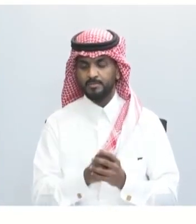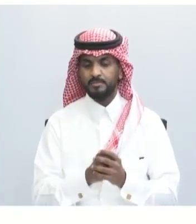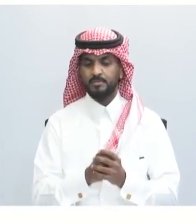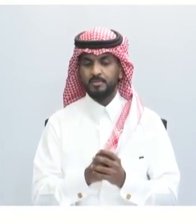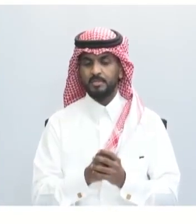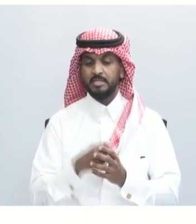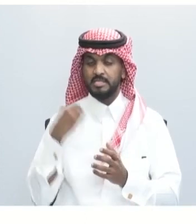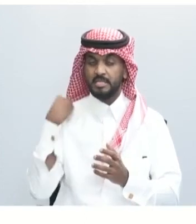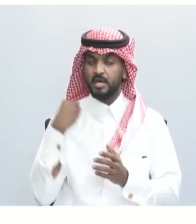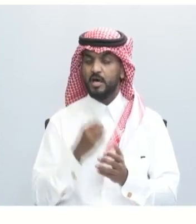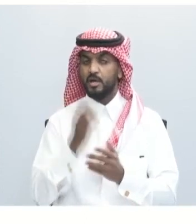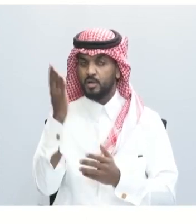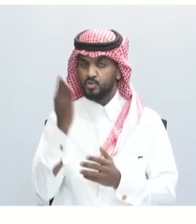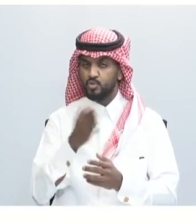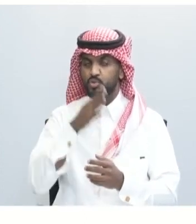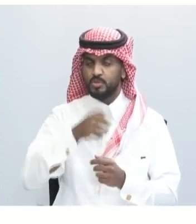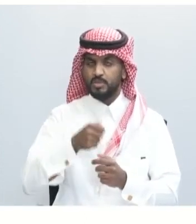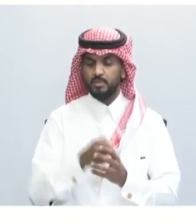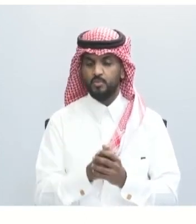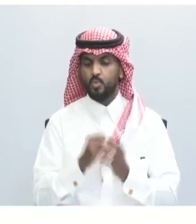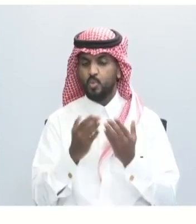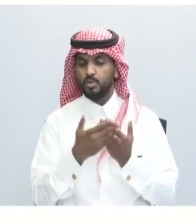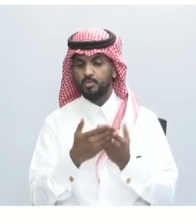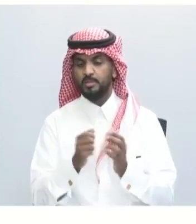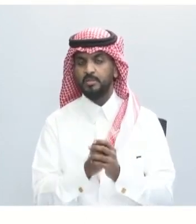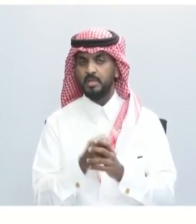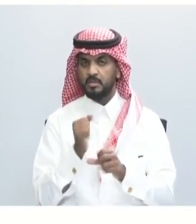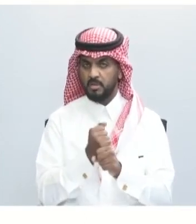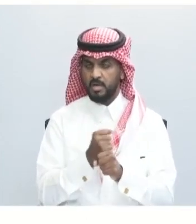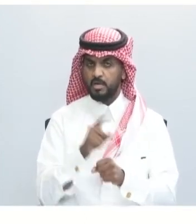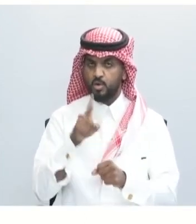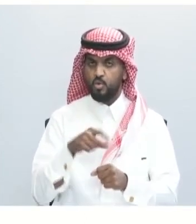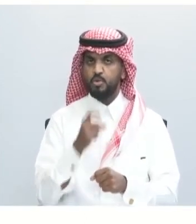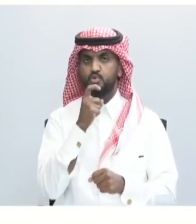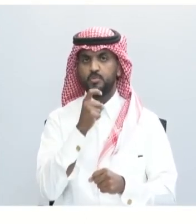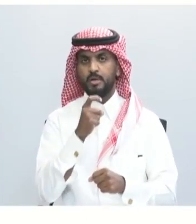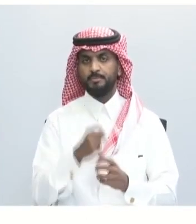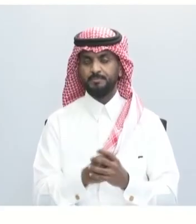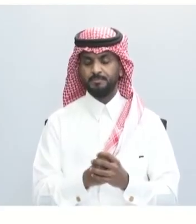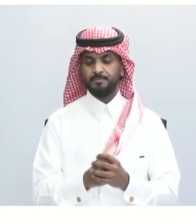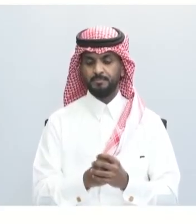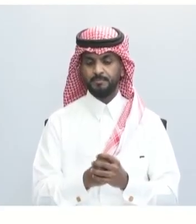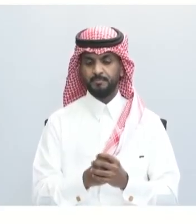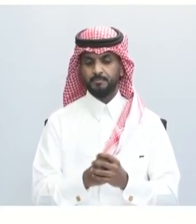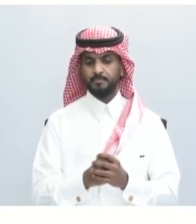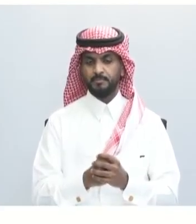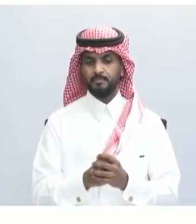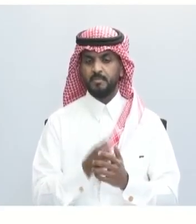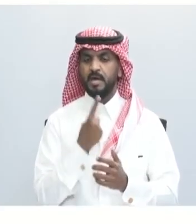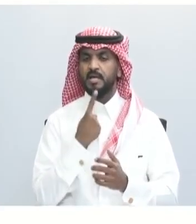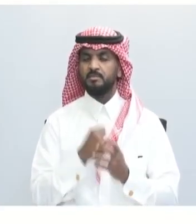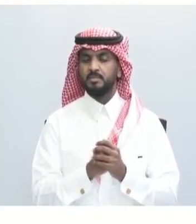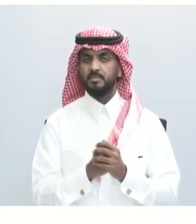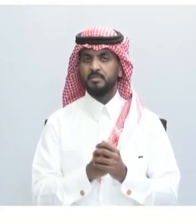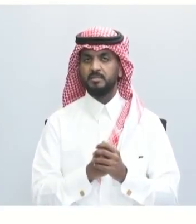الرسول صلى الله عليه وسلم واطلب منه تطبيقها يوم الجمعه اتمنى ان